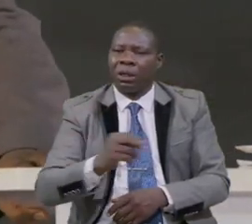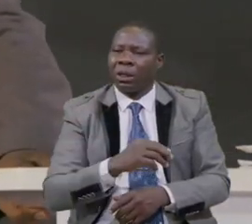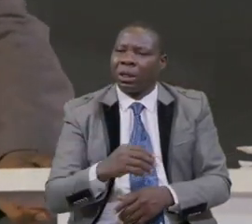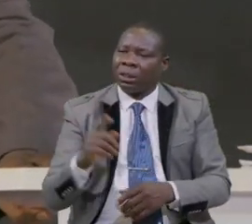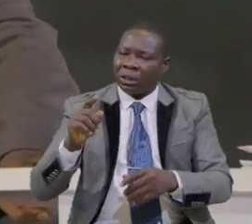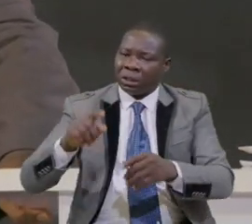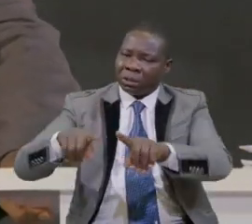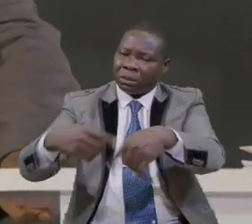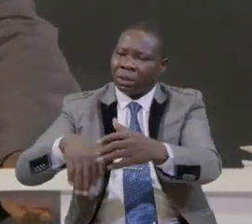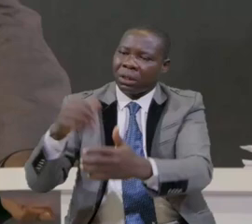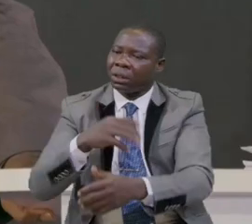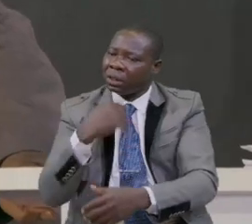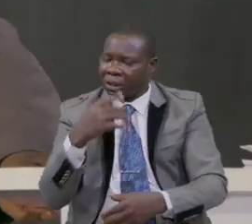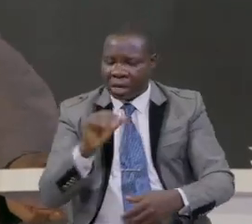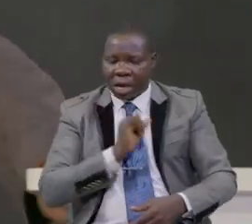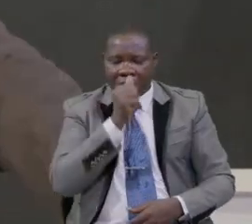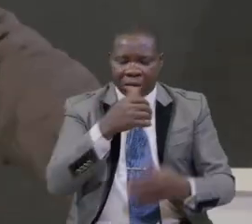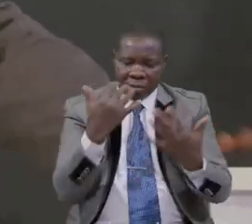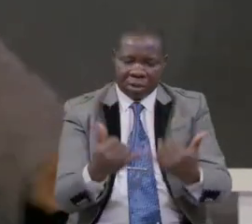dit ça? Il a dit,